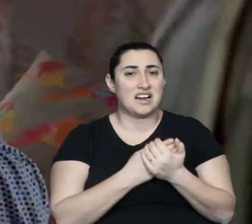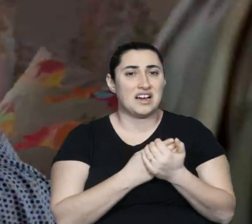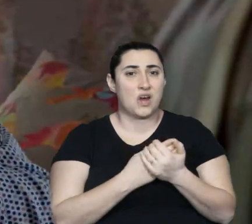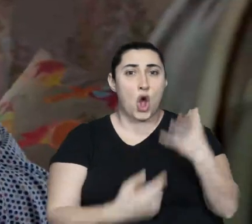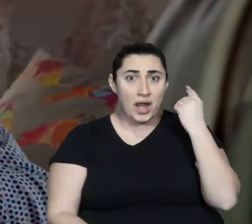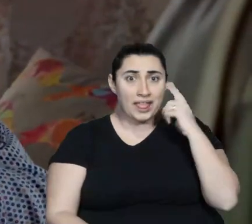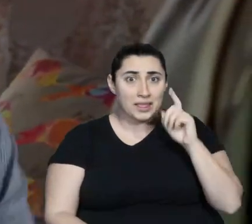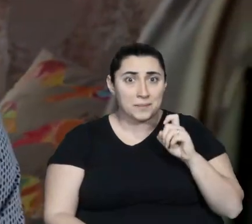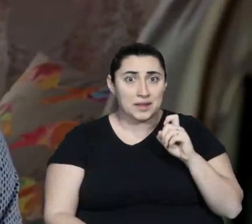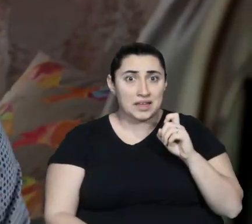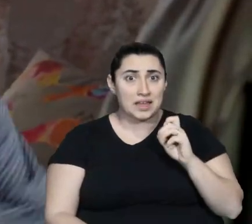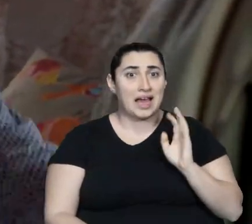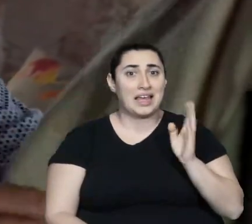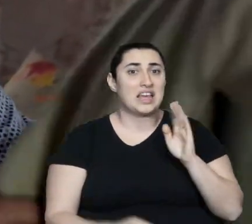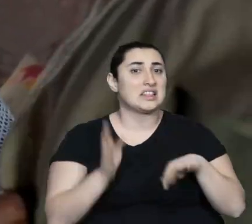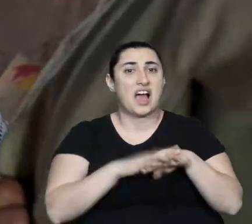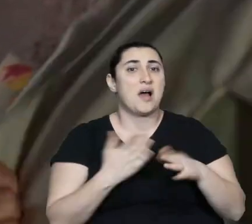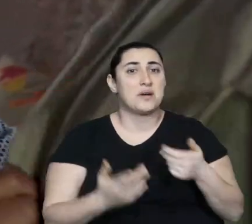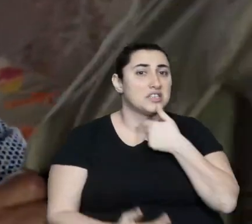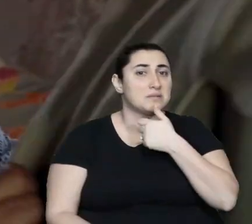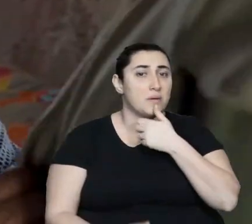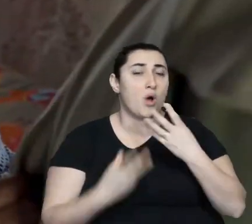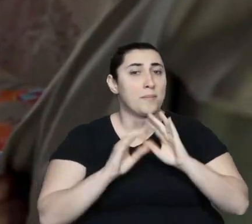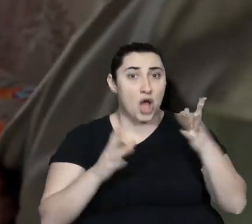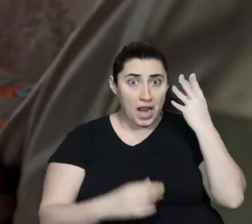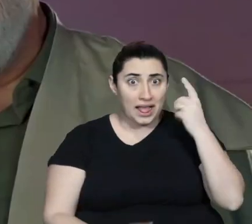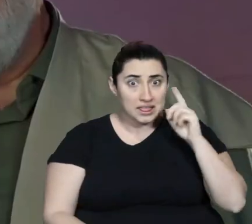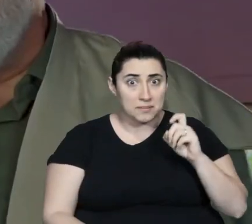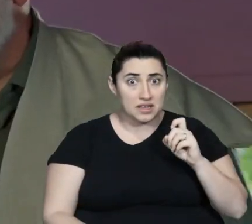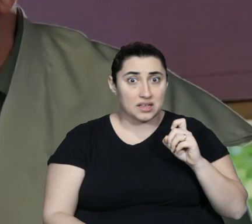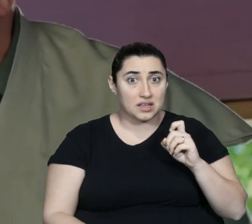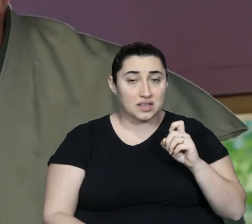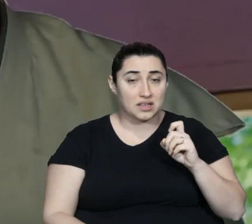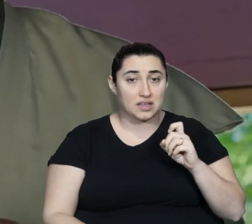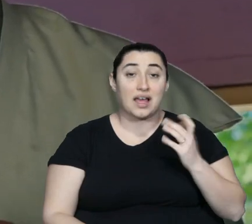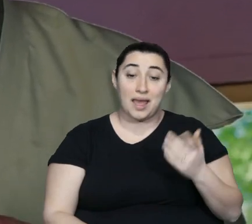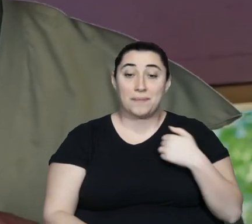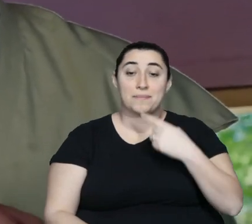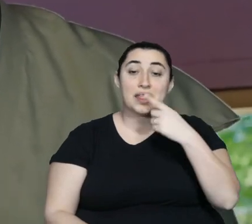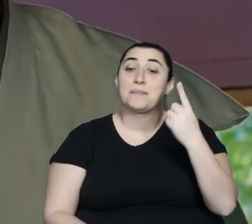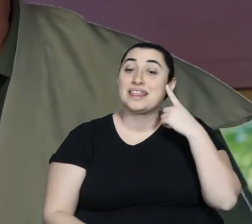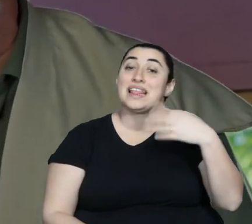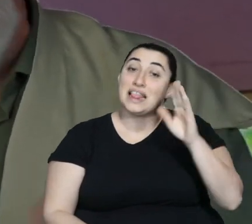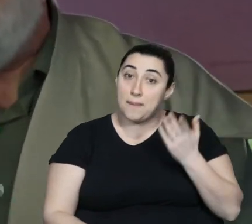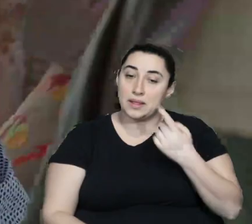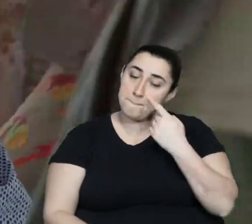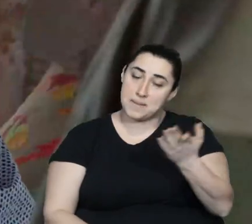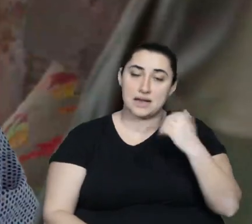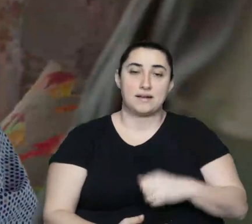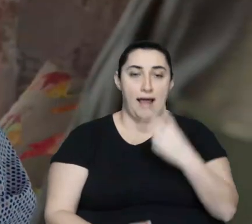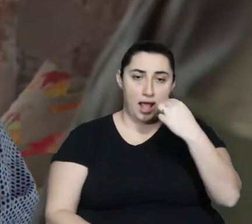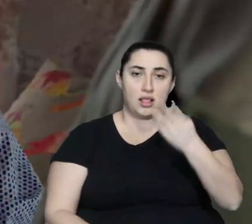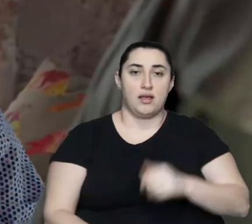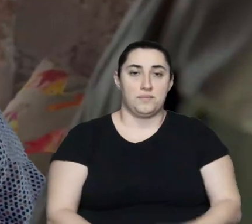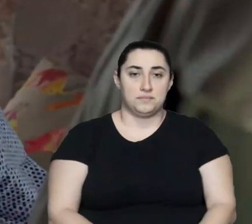Eyvah. Öğrendim onu. Ne yapacağız baba? Olamaz, öğrendi mi? Ayağını Settar babanın yorgana göre uzatmadan ağlarsın şimdi.